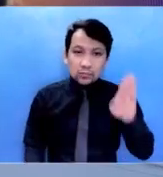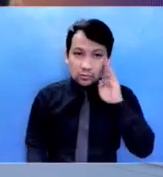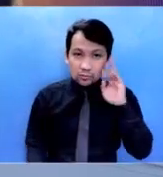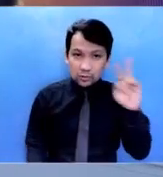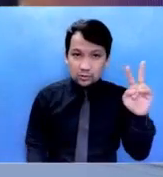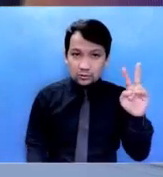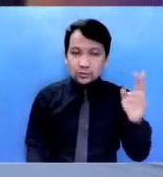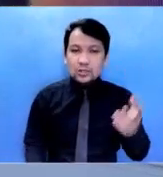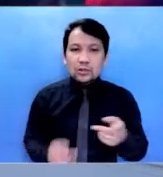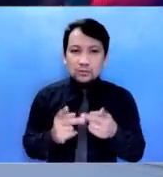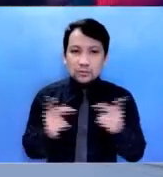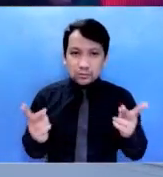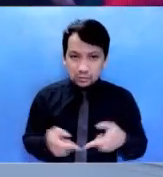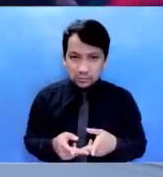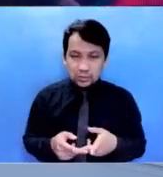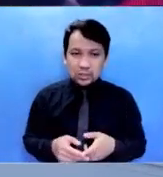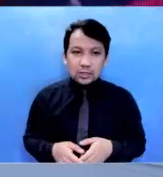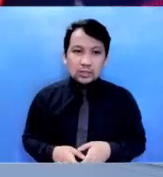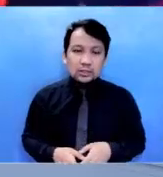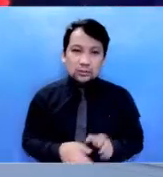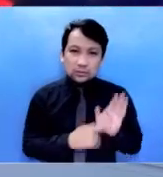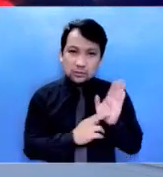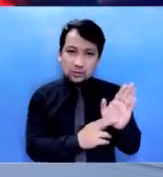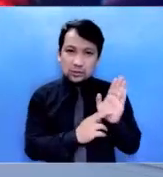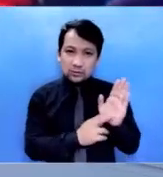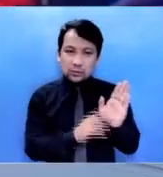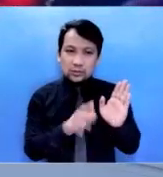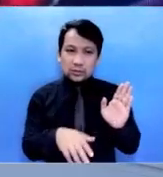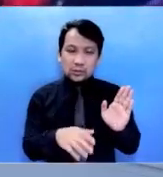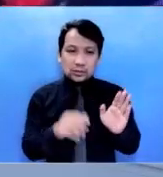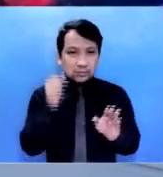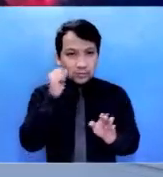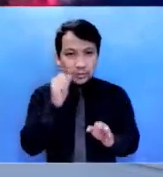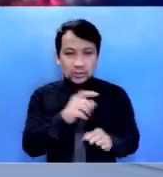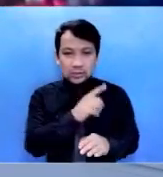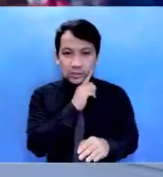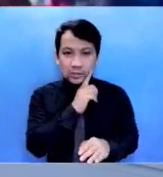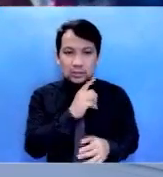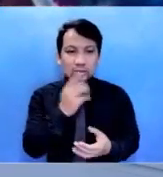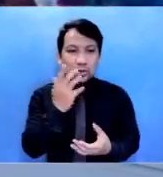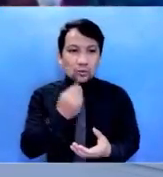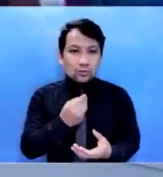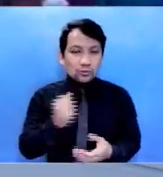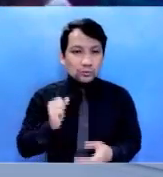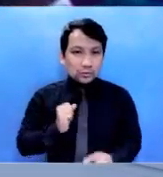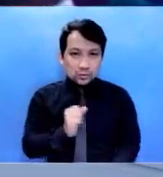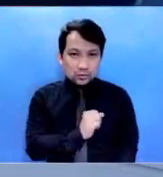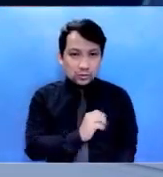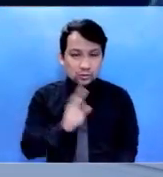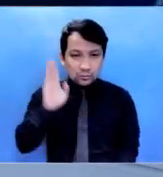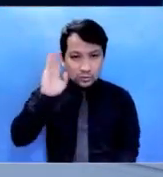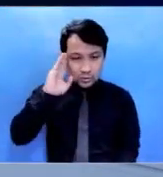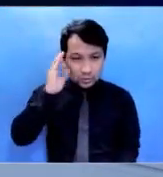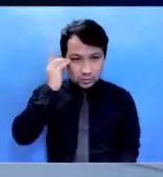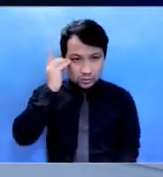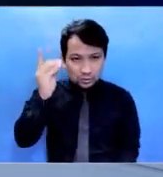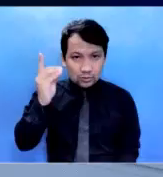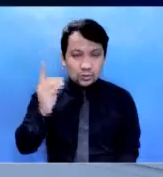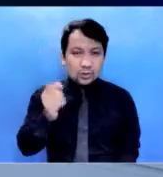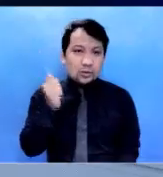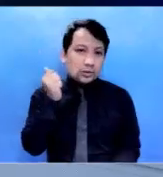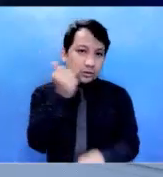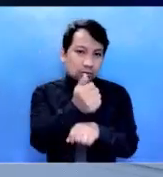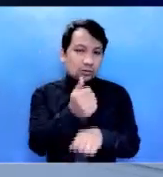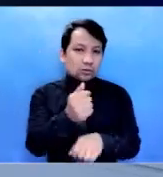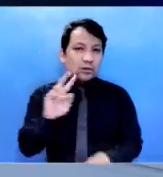Marcos. Ang proxy ni Vice Presidential Candidate Sara Duterte na si Senador Bato de la Rosa, may banat naman kay